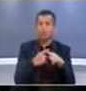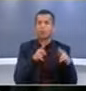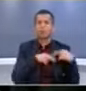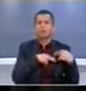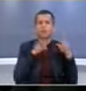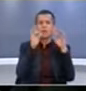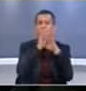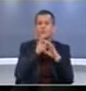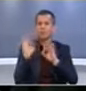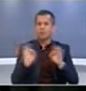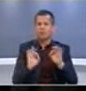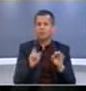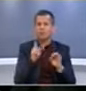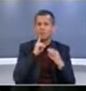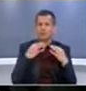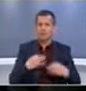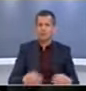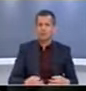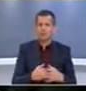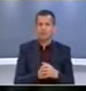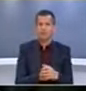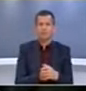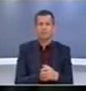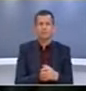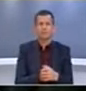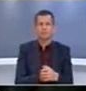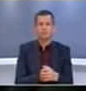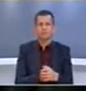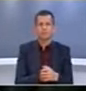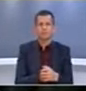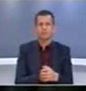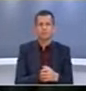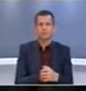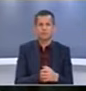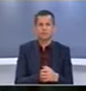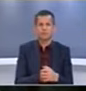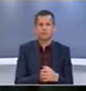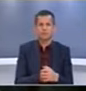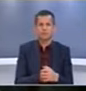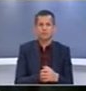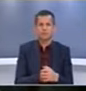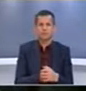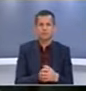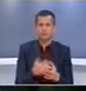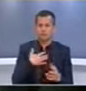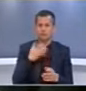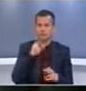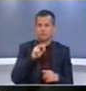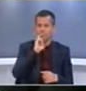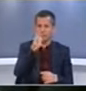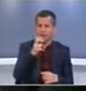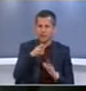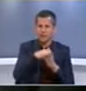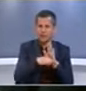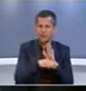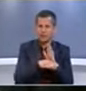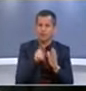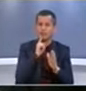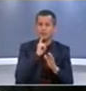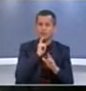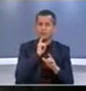itit profesional kjo e para e dy un Vet po cito lij thot p zonat e